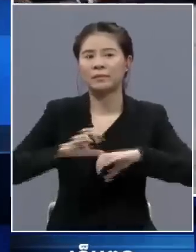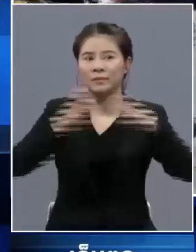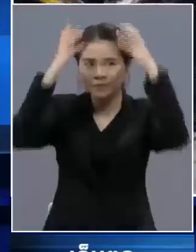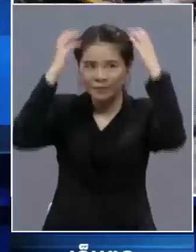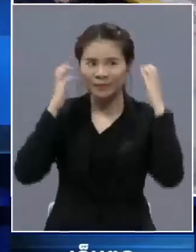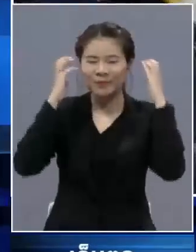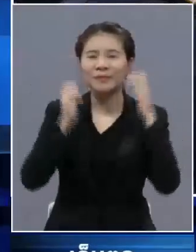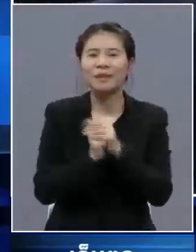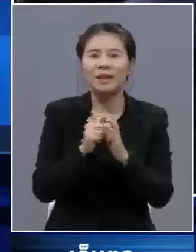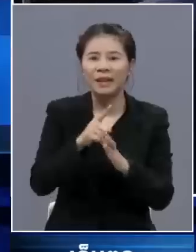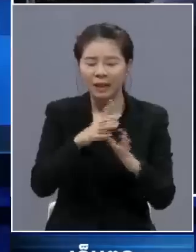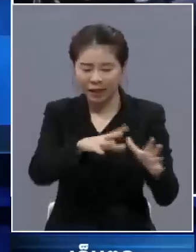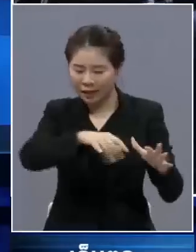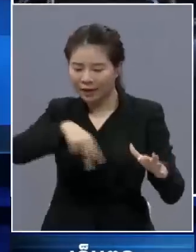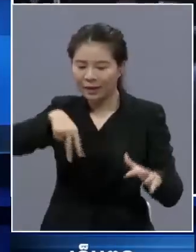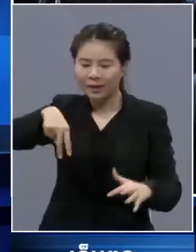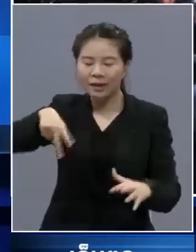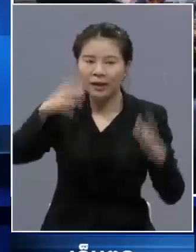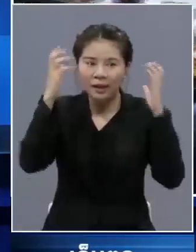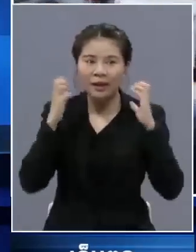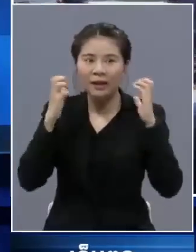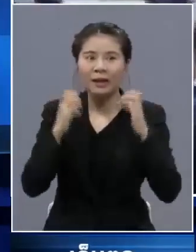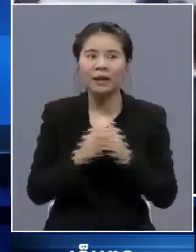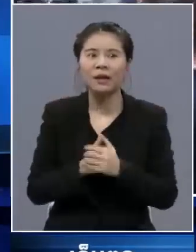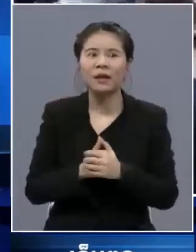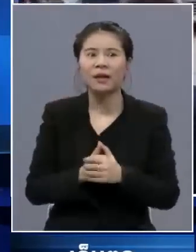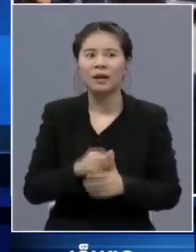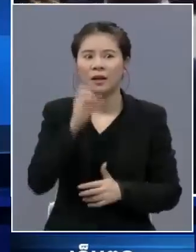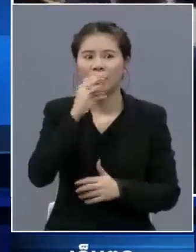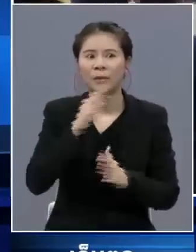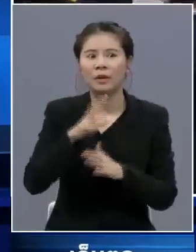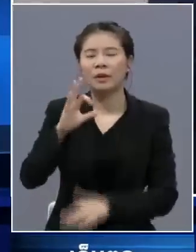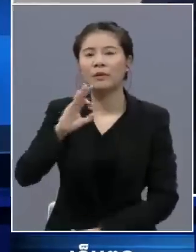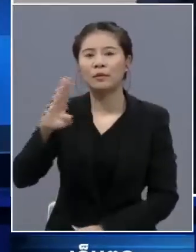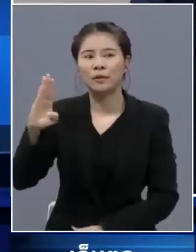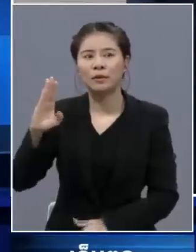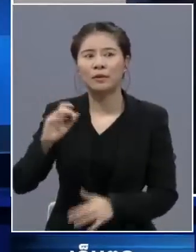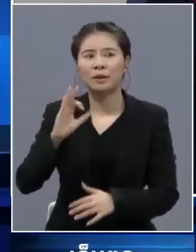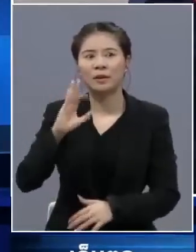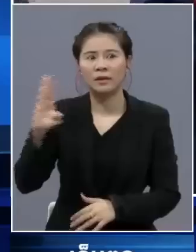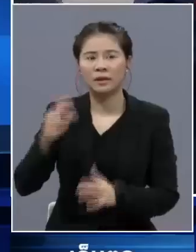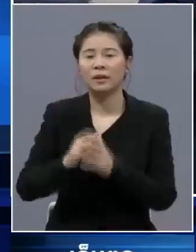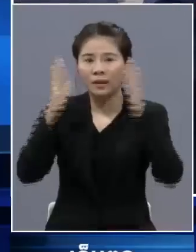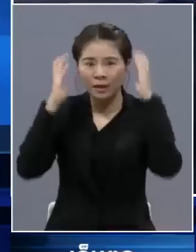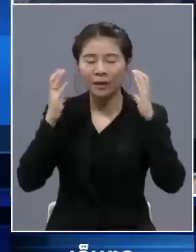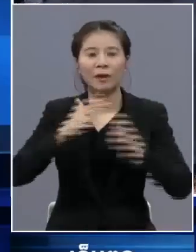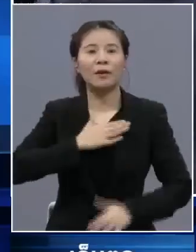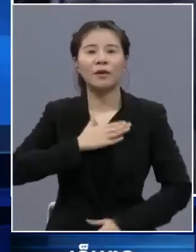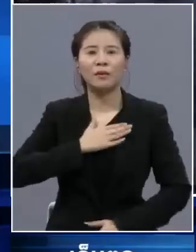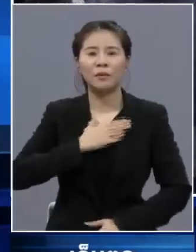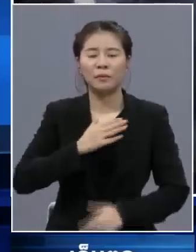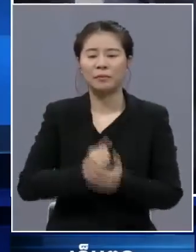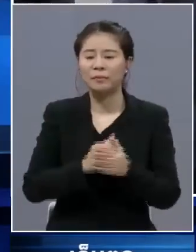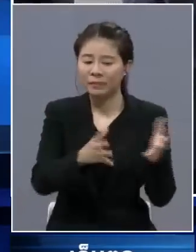ายคนบอกว่าเอาของเขามาหรือเปล่า ไม่นะของเขาเอง ปรากฏว่าออกมาหน้า Facebook เขายืนยันว่าเป็นหมวกของเขาเอง ไม่ไงมันก็แซวกันตั้งแต่ตอน